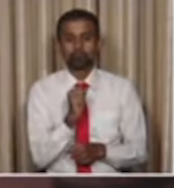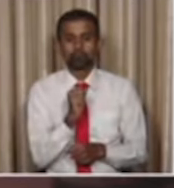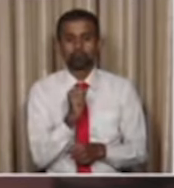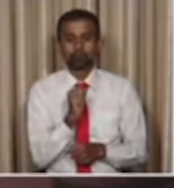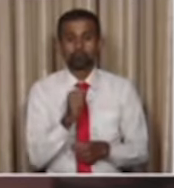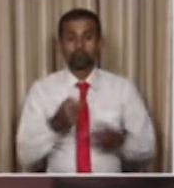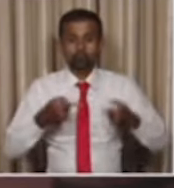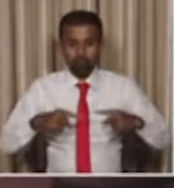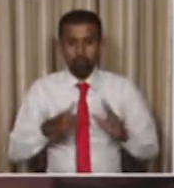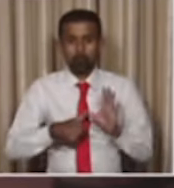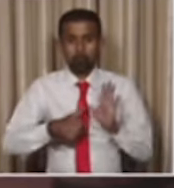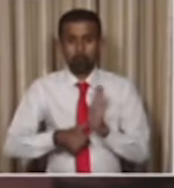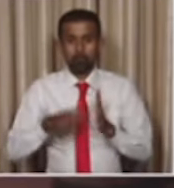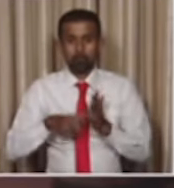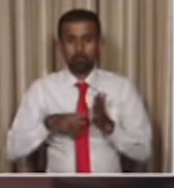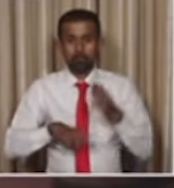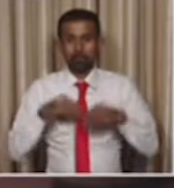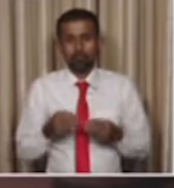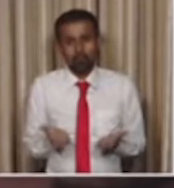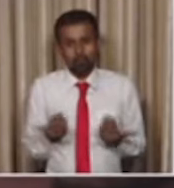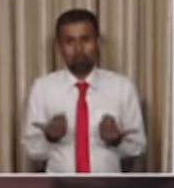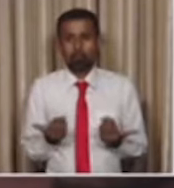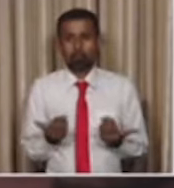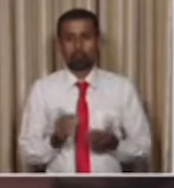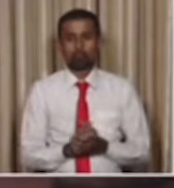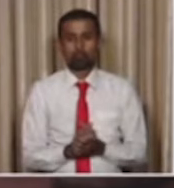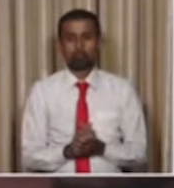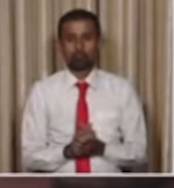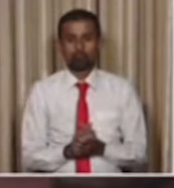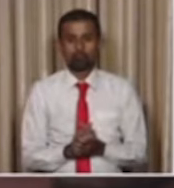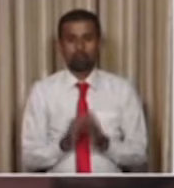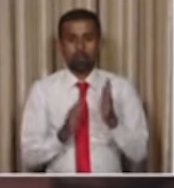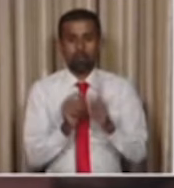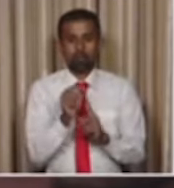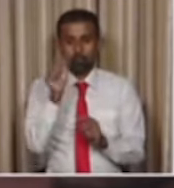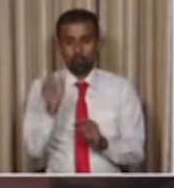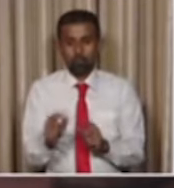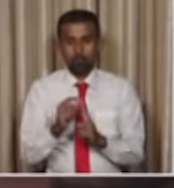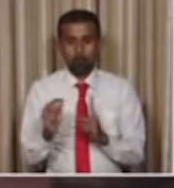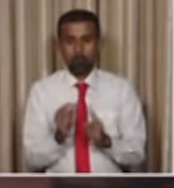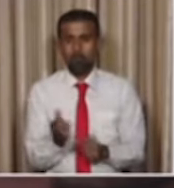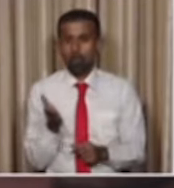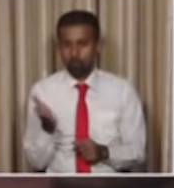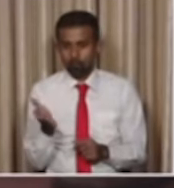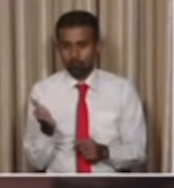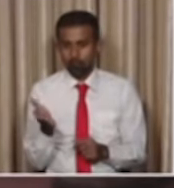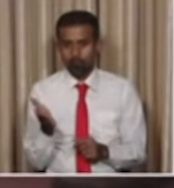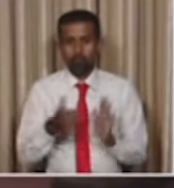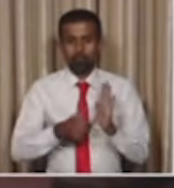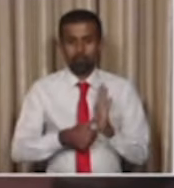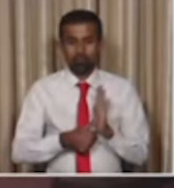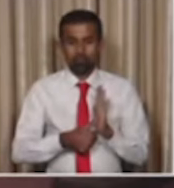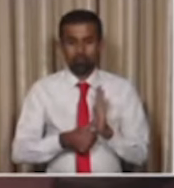එහෙනම් කරන්න ඕන 50 ඡන්ද විමසීමට ලක් කරන්න ඕන. අදාල අමාත්‍යවරේ පාර්ලිමේන්තු ඉඳලා පනත